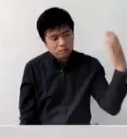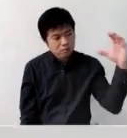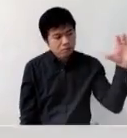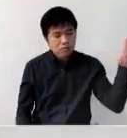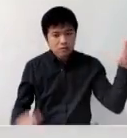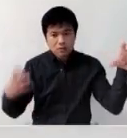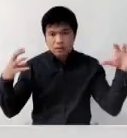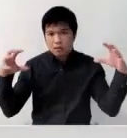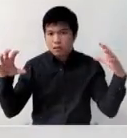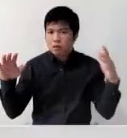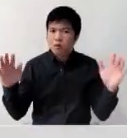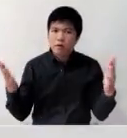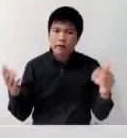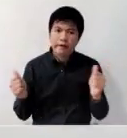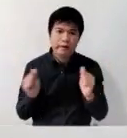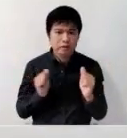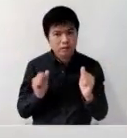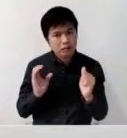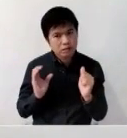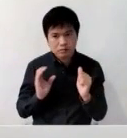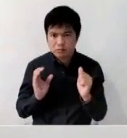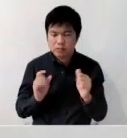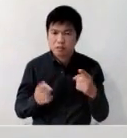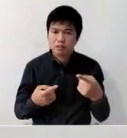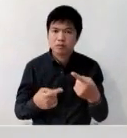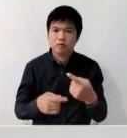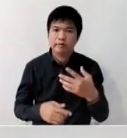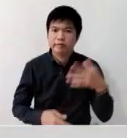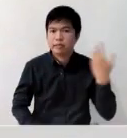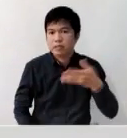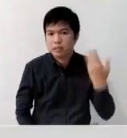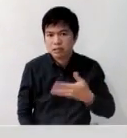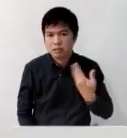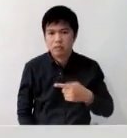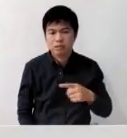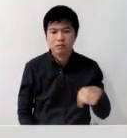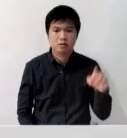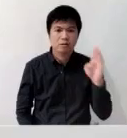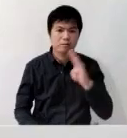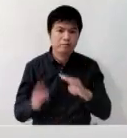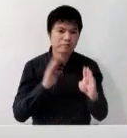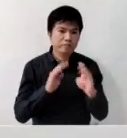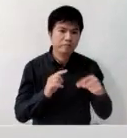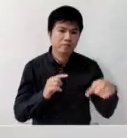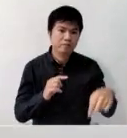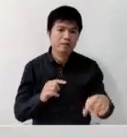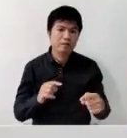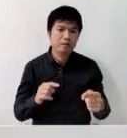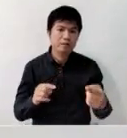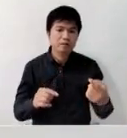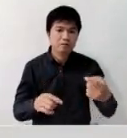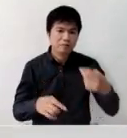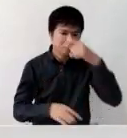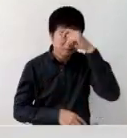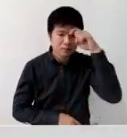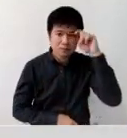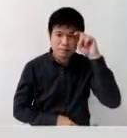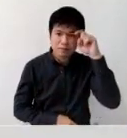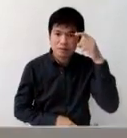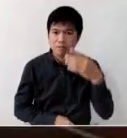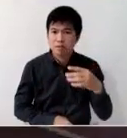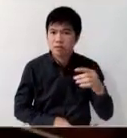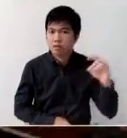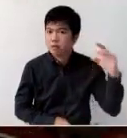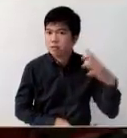aircon. Ito'y isang napakalaking problema talaga nung kasagsagan ng summer at pumapasok yung mga